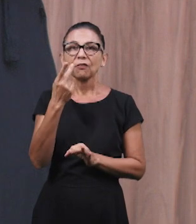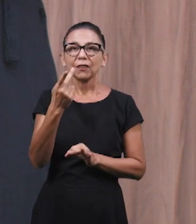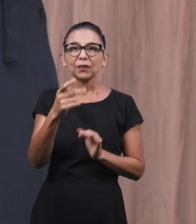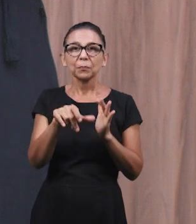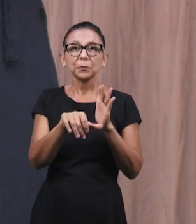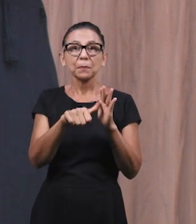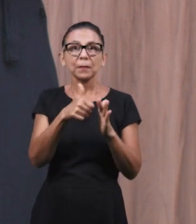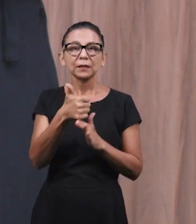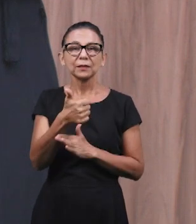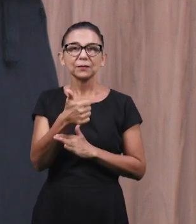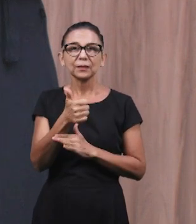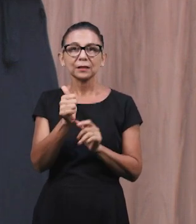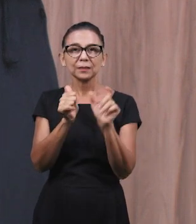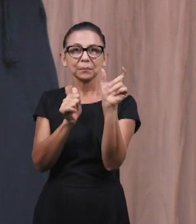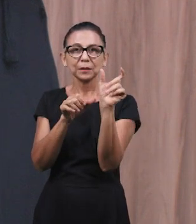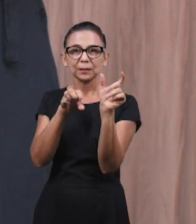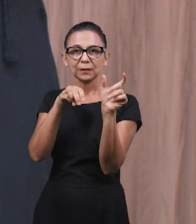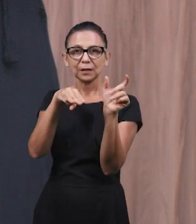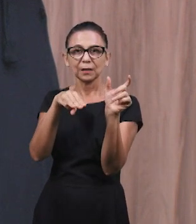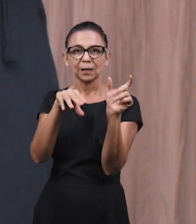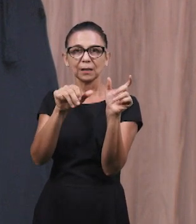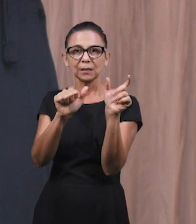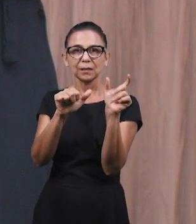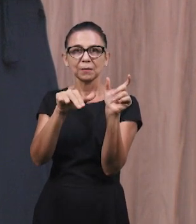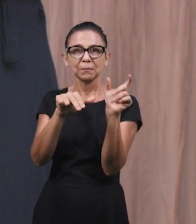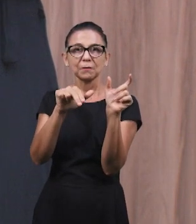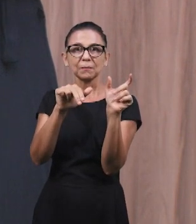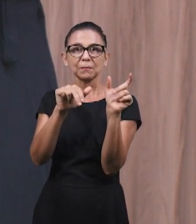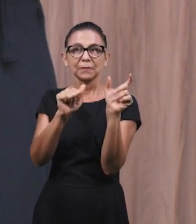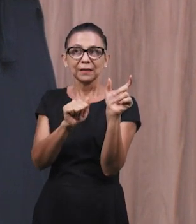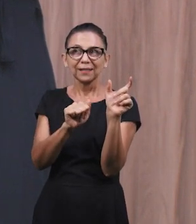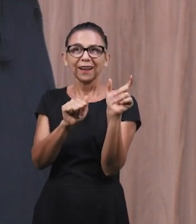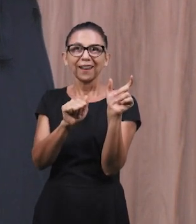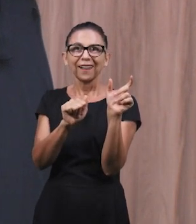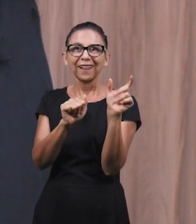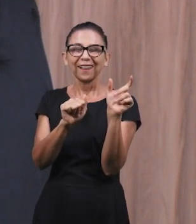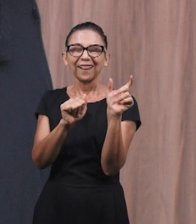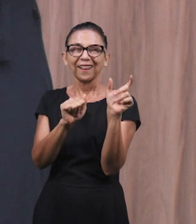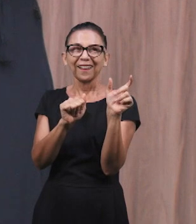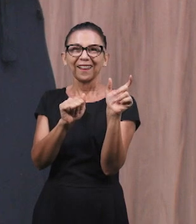mana. Et cela a été une joie pour toute l'Église,